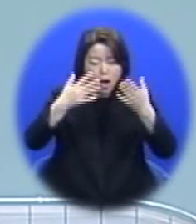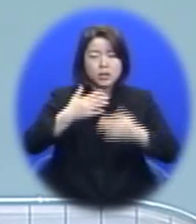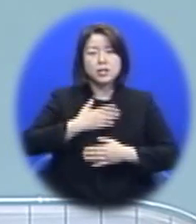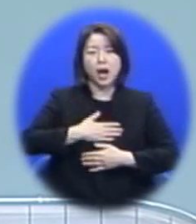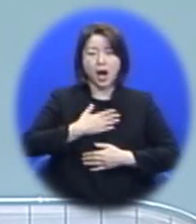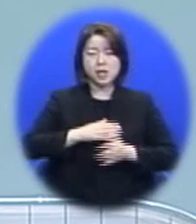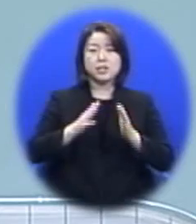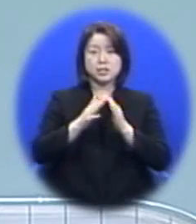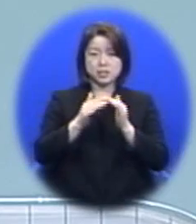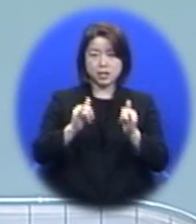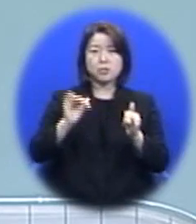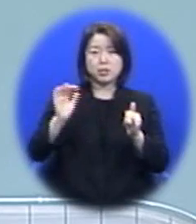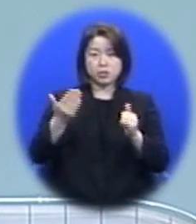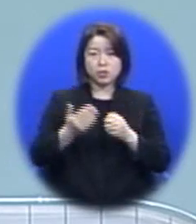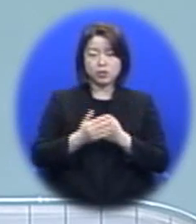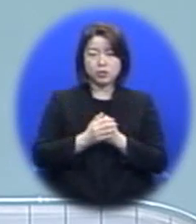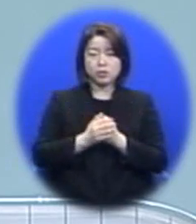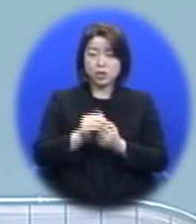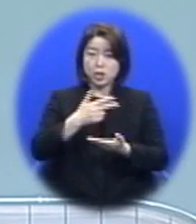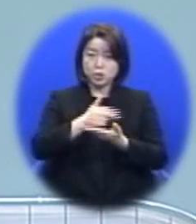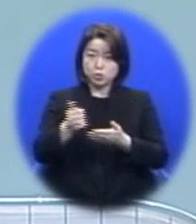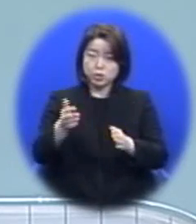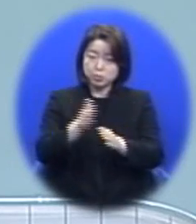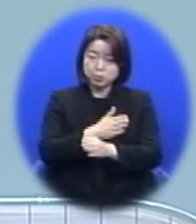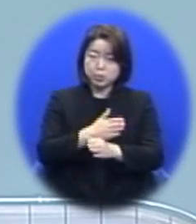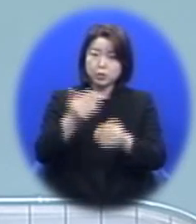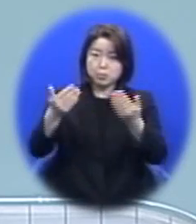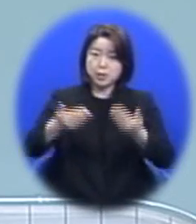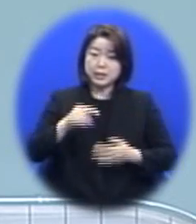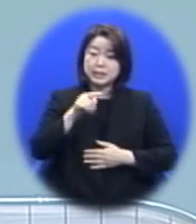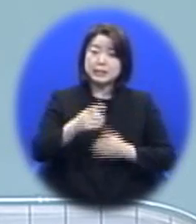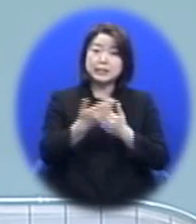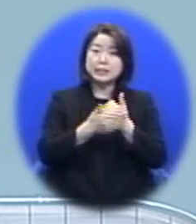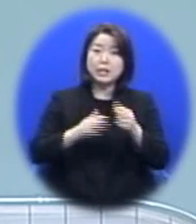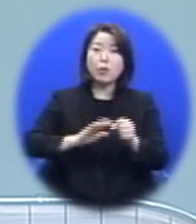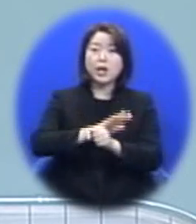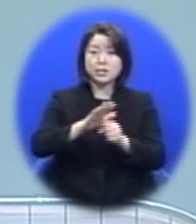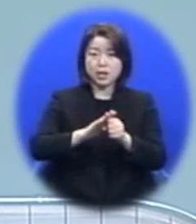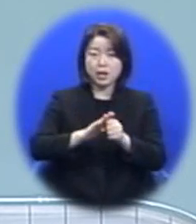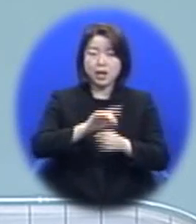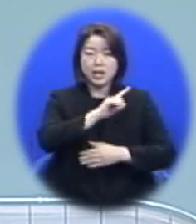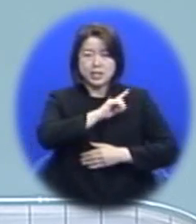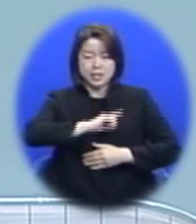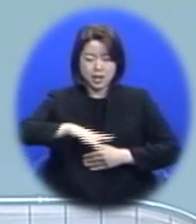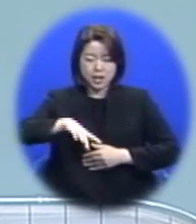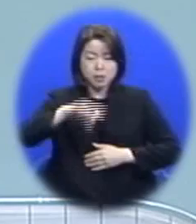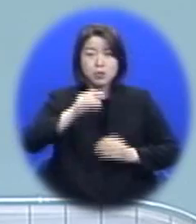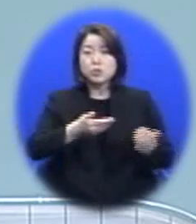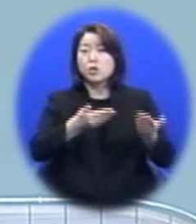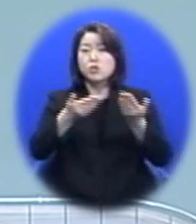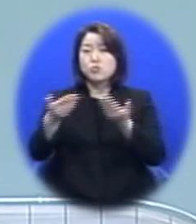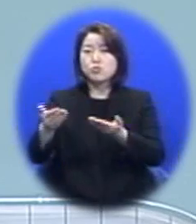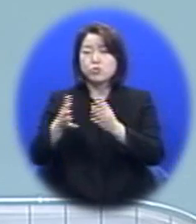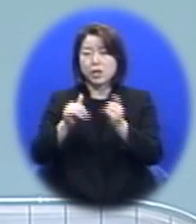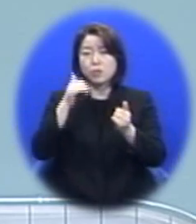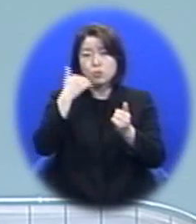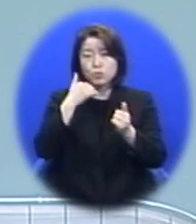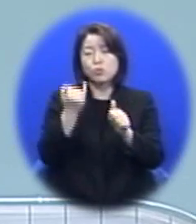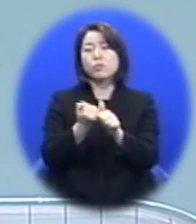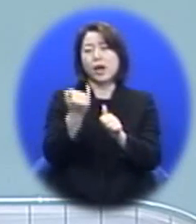합니다. 주님으로부터 받은 그 은혜와 사랑을 가장 먼저 적용할 사람이 아내입니다.